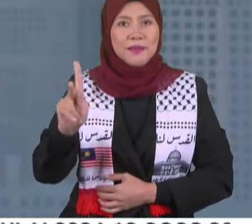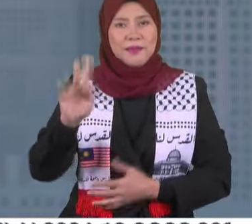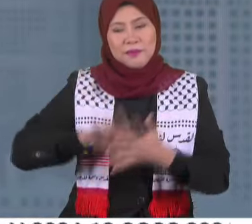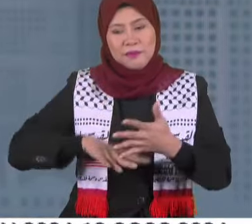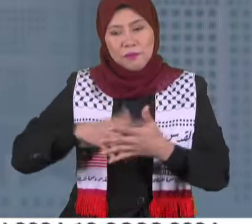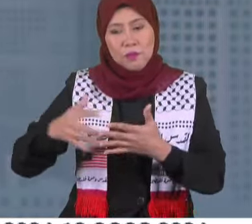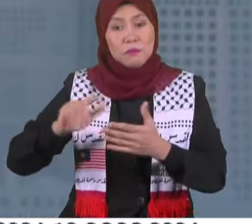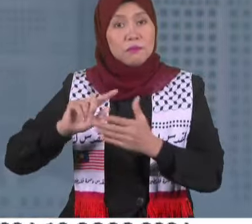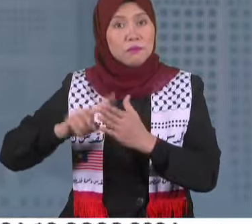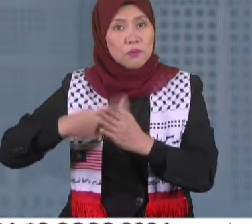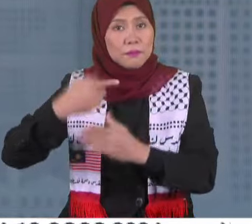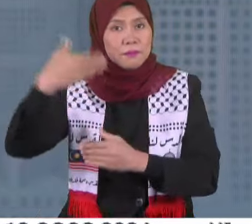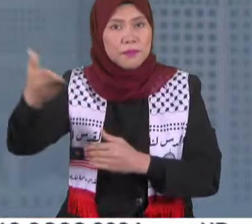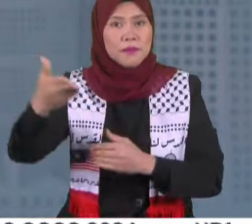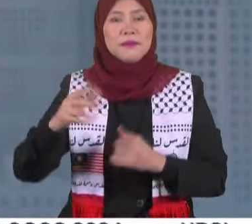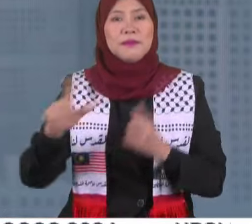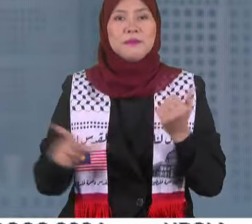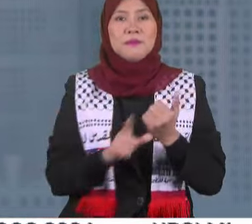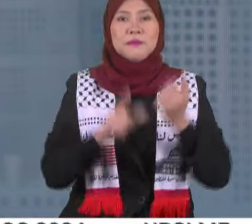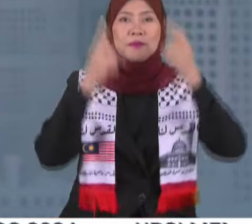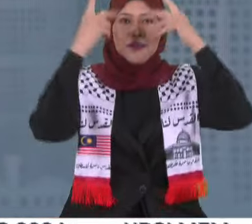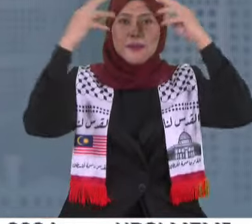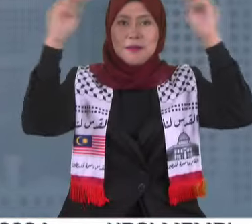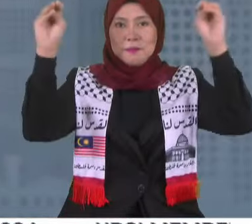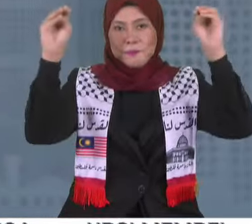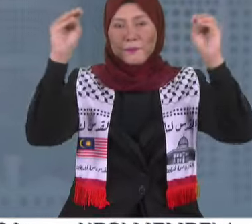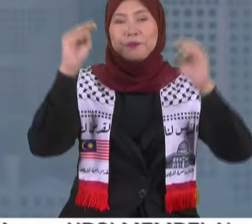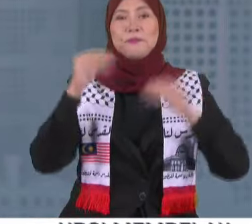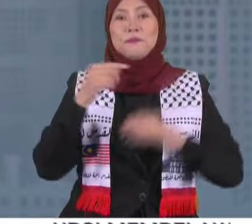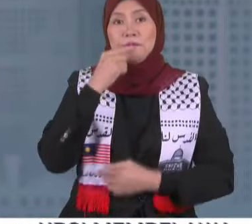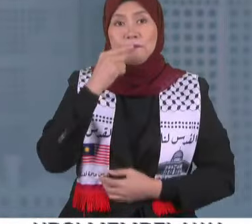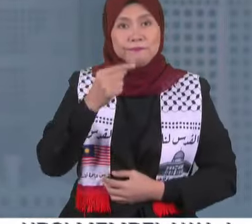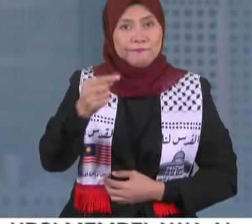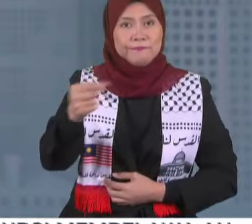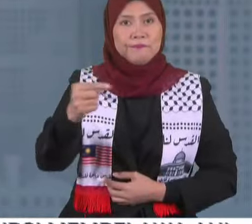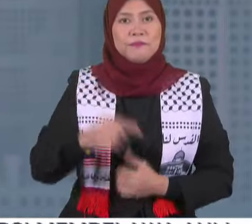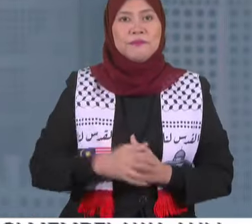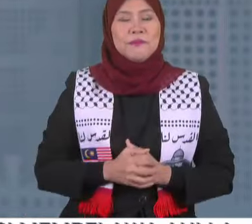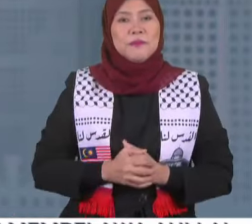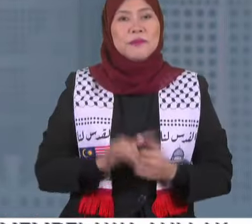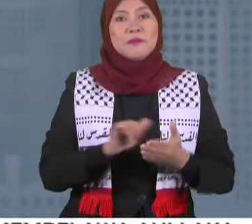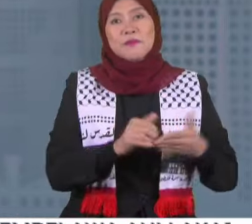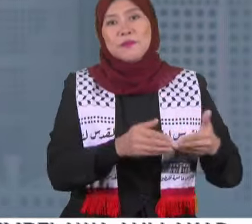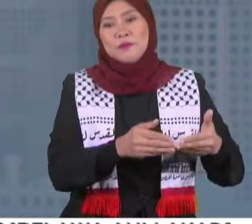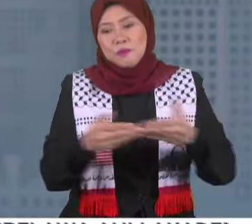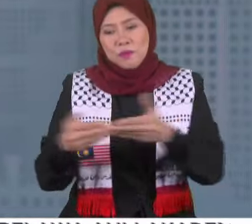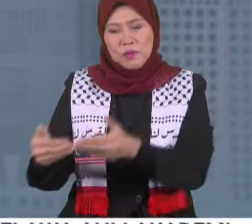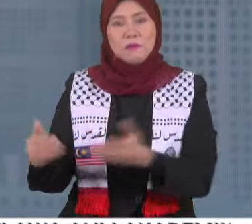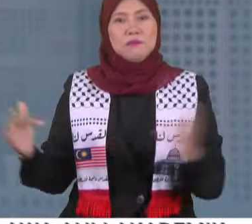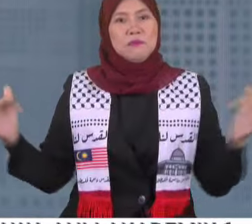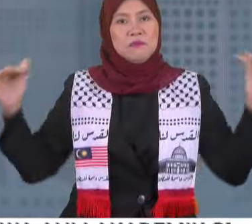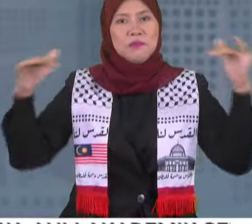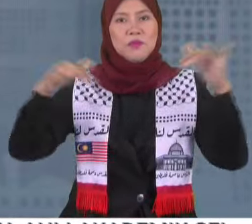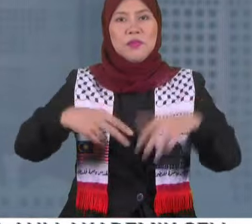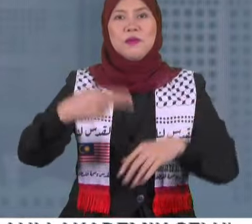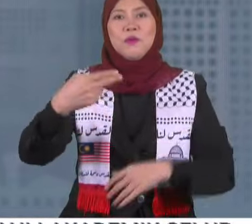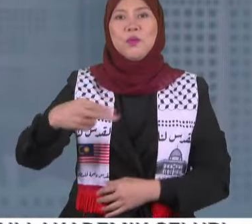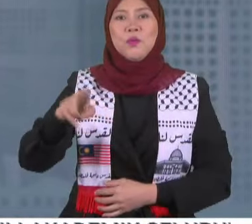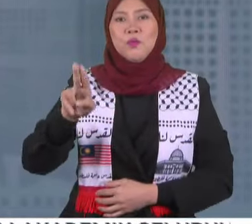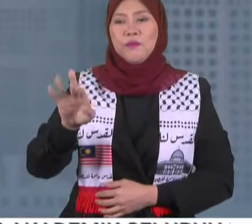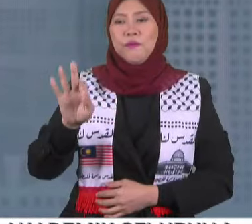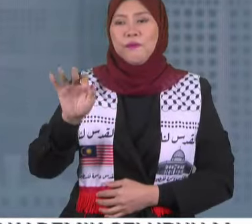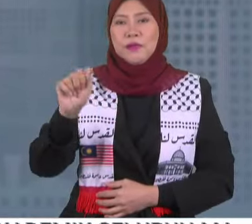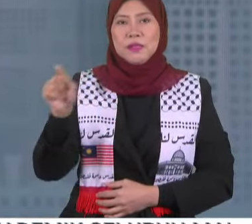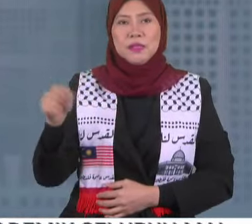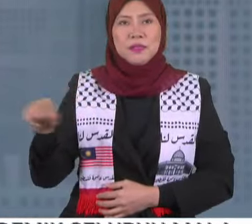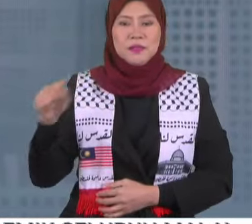bulan depan. Timbalan Perdana Menteri Datuk Seri Dr. Rahmat Zahid Hamidi berkata ia merupakan kesinambungan Himpunan Hufaz